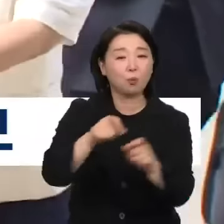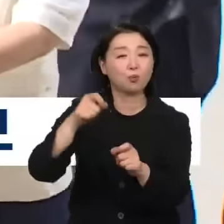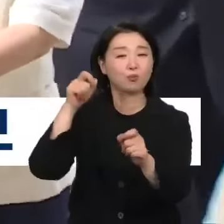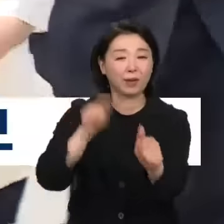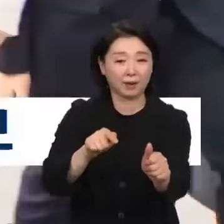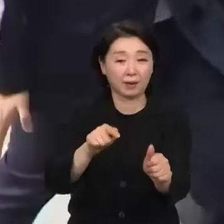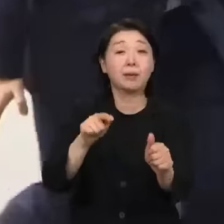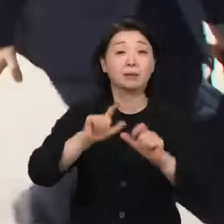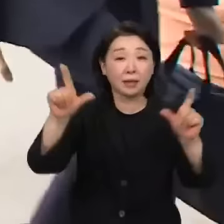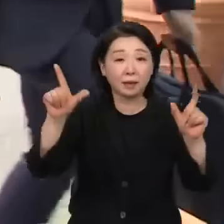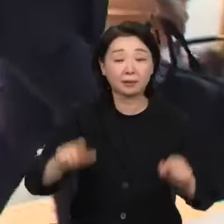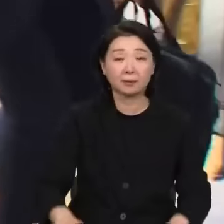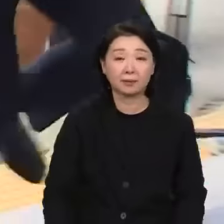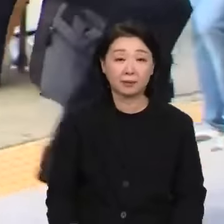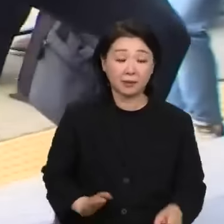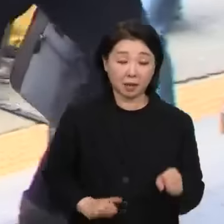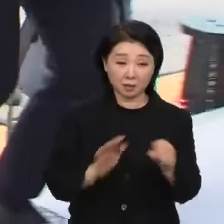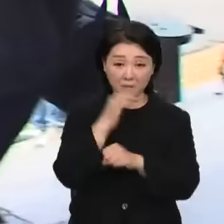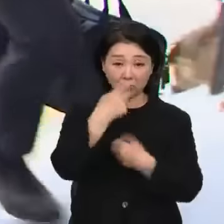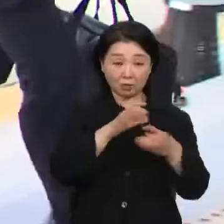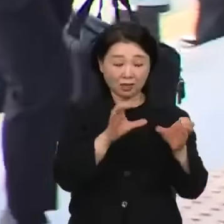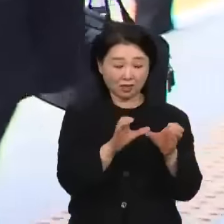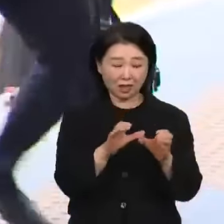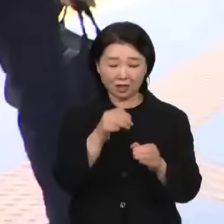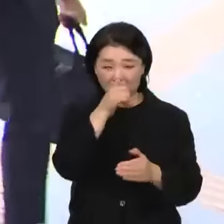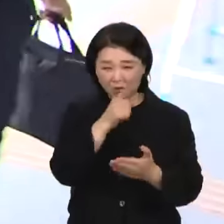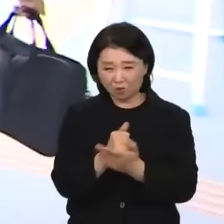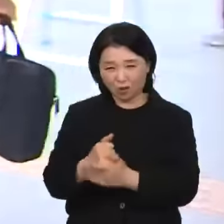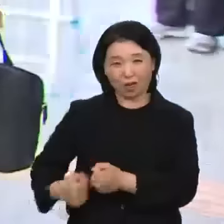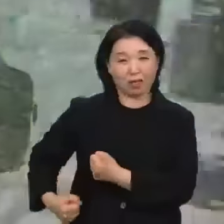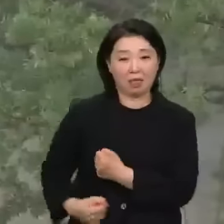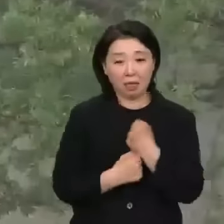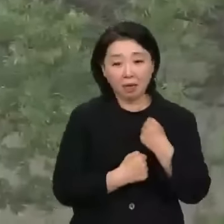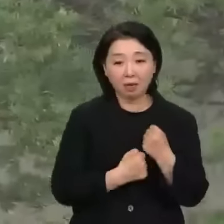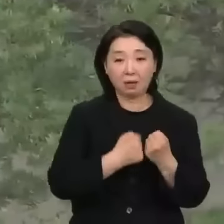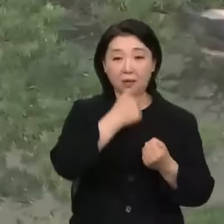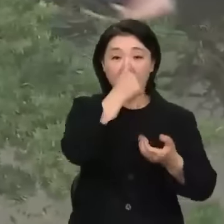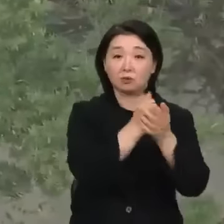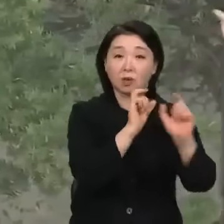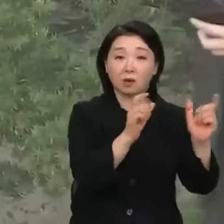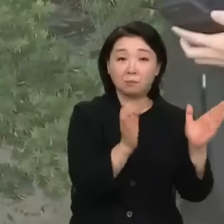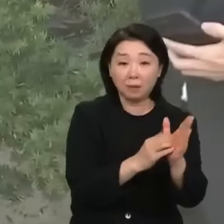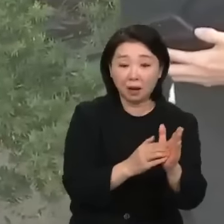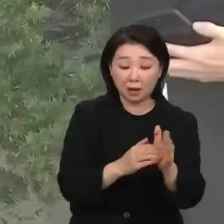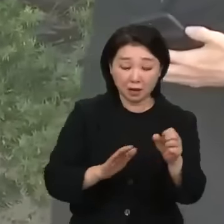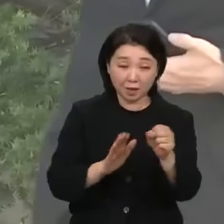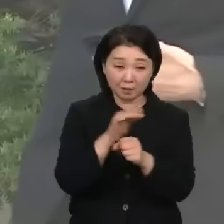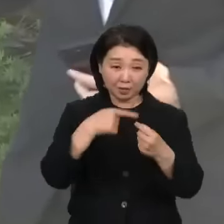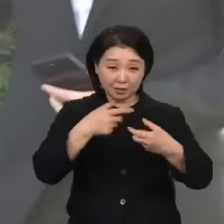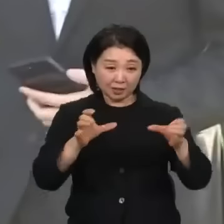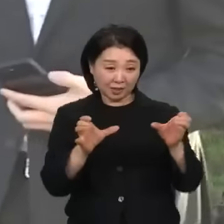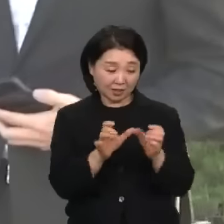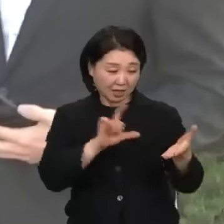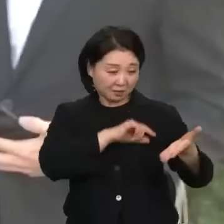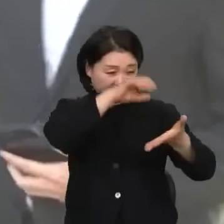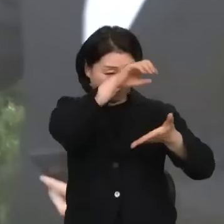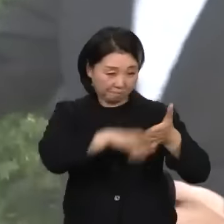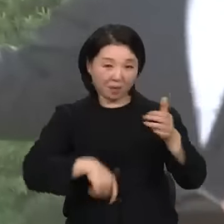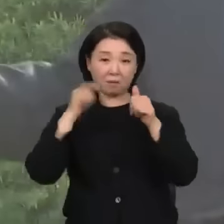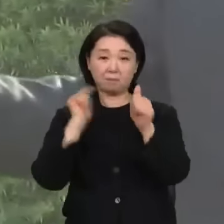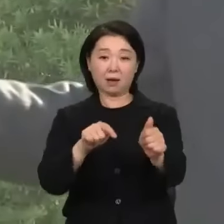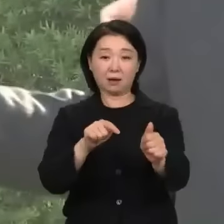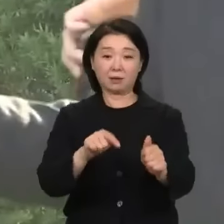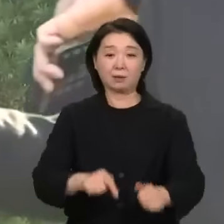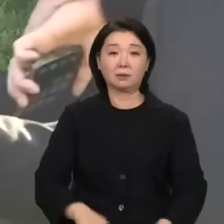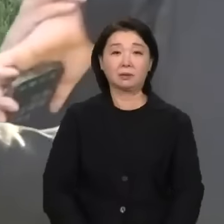날입니다 해병대 수사단이 과실 지사를 적용했던 임성근 해병대 1사단장을 명단에서 빼라는 지시로